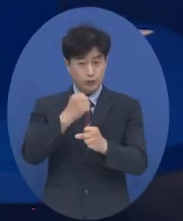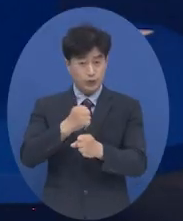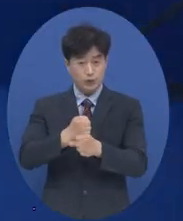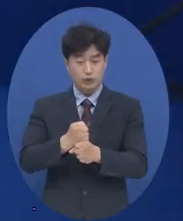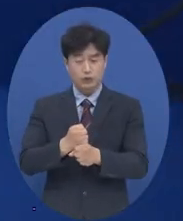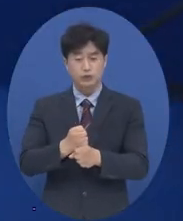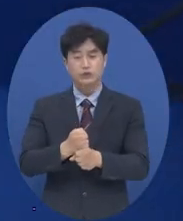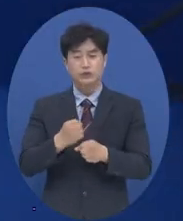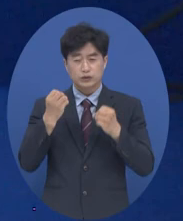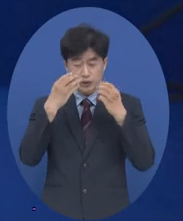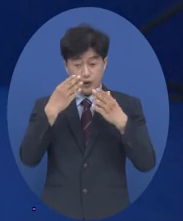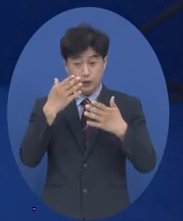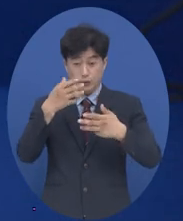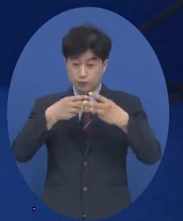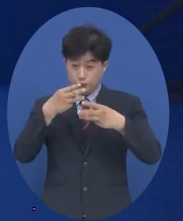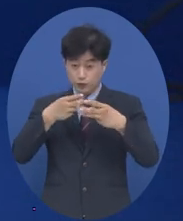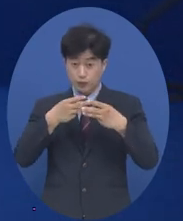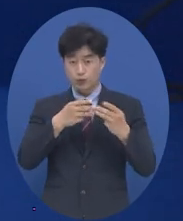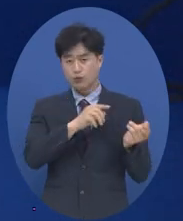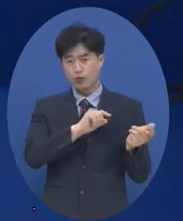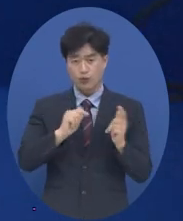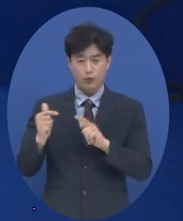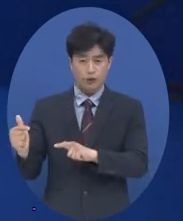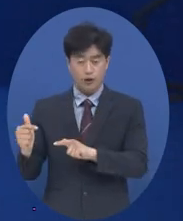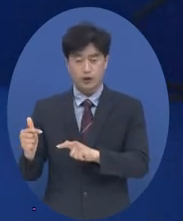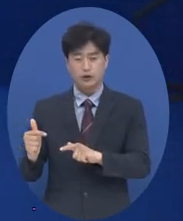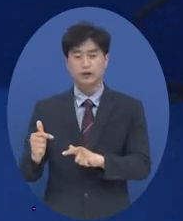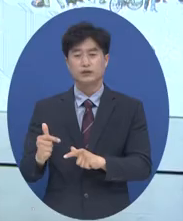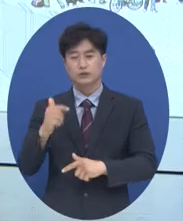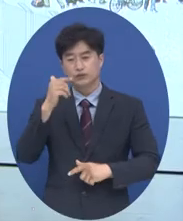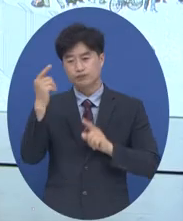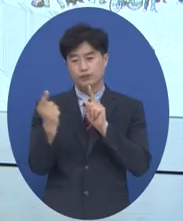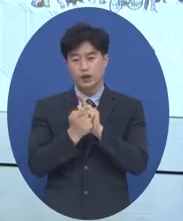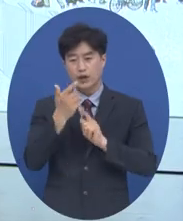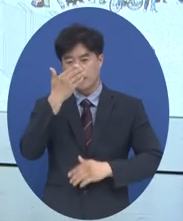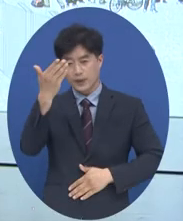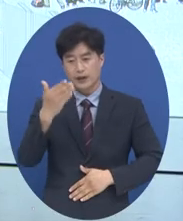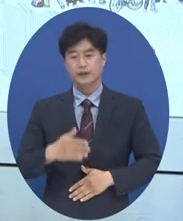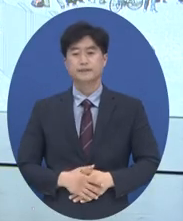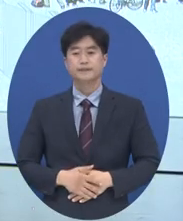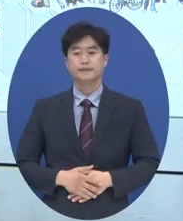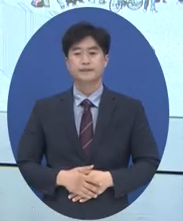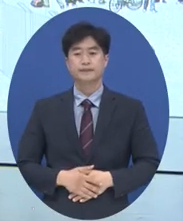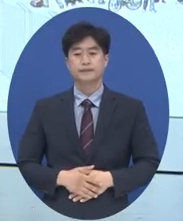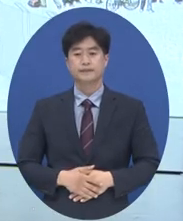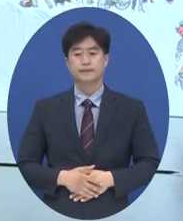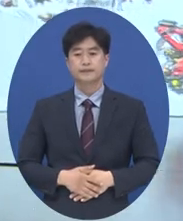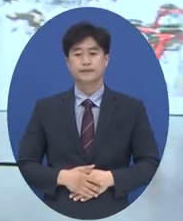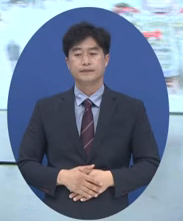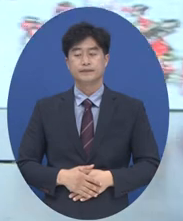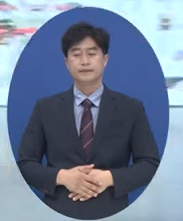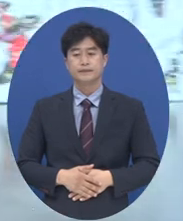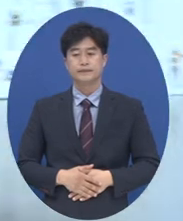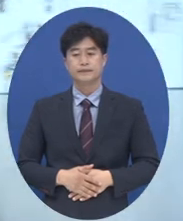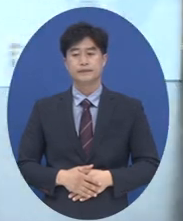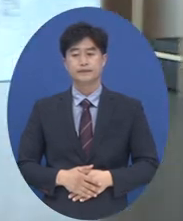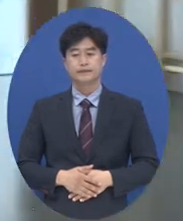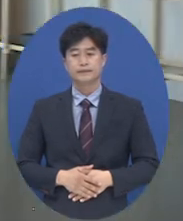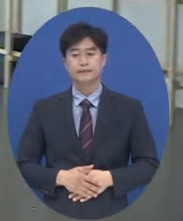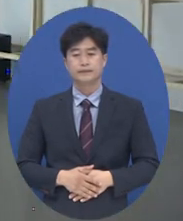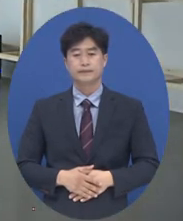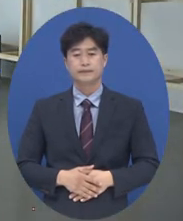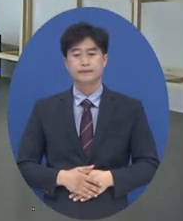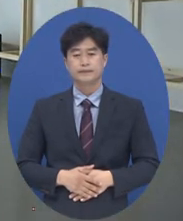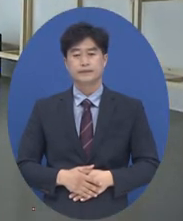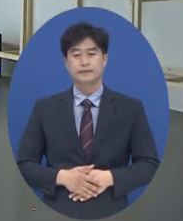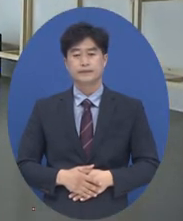한 뉴미디어 작품에 이르기까지 폭넓은 스펙트럼을 만나볼 수 있는 전시회입니다. 경기지TV 최지연입니다.